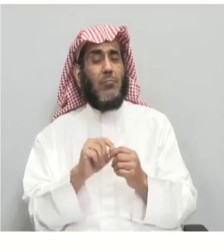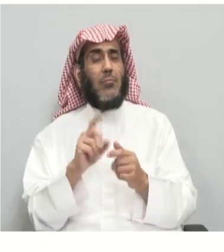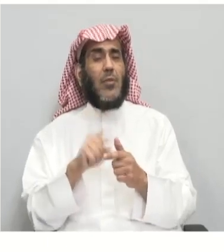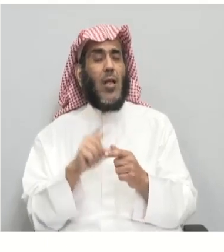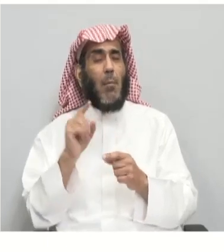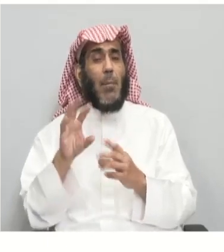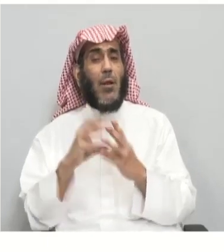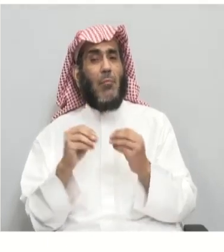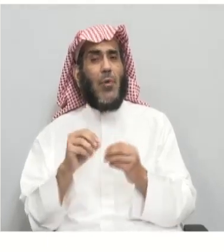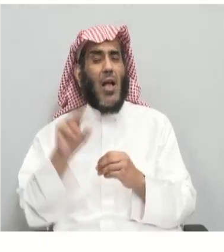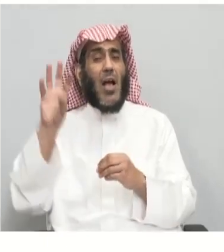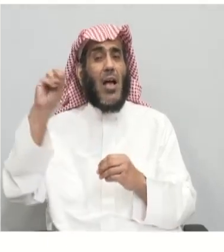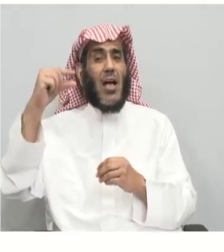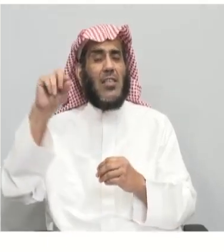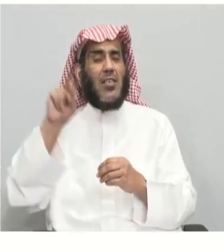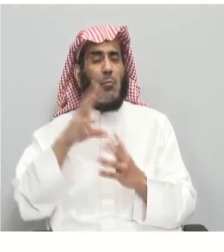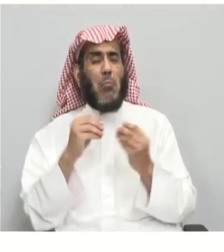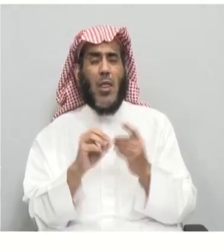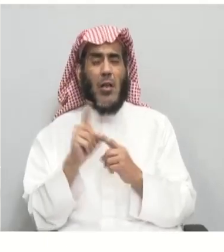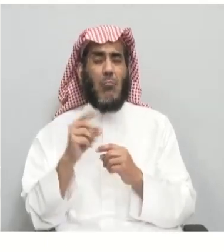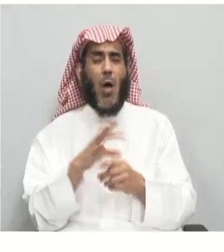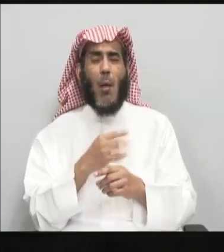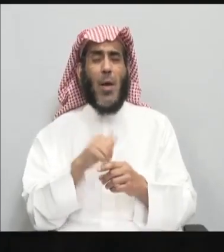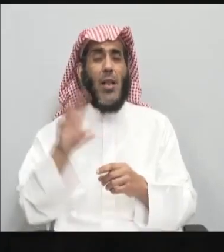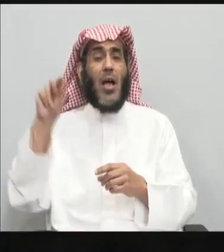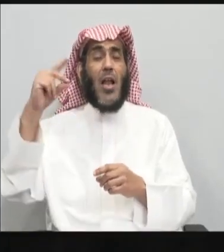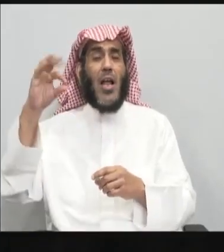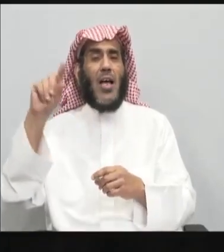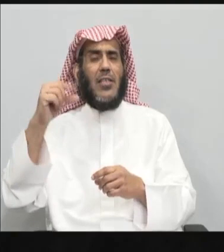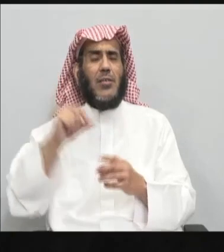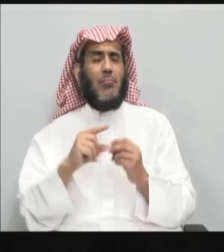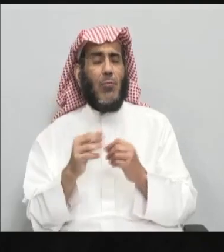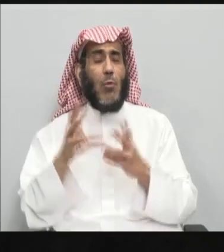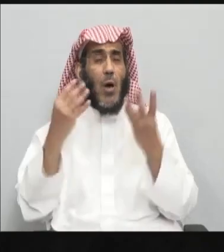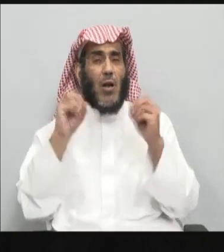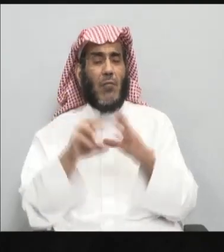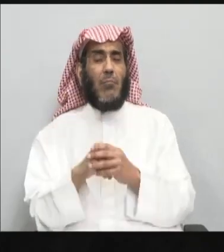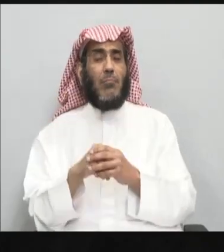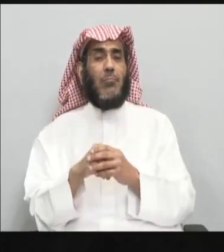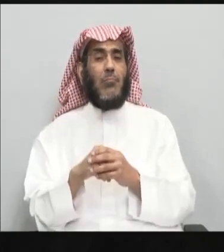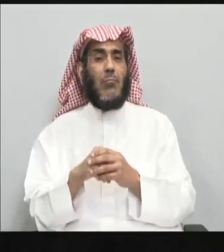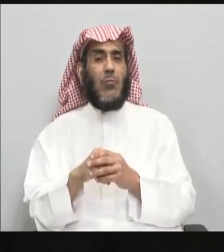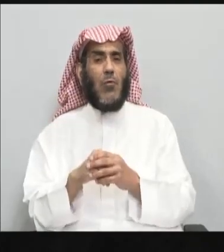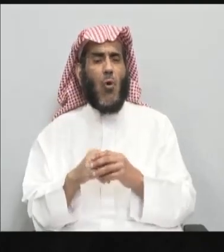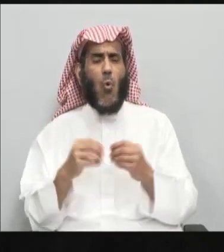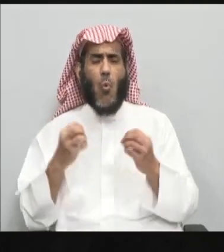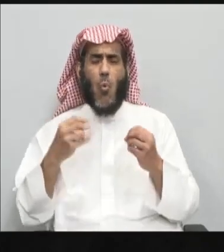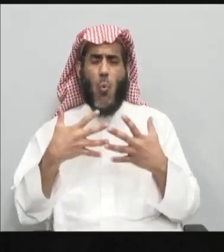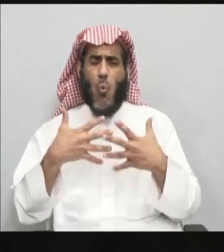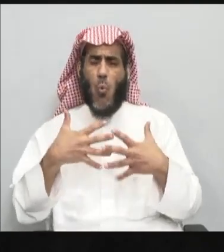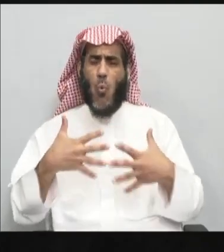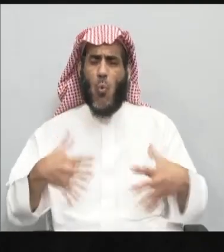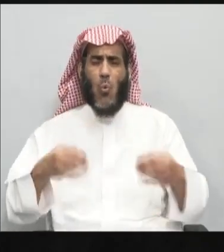تعرفنا على مفهوم الهدر ماذا نقصد بالهدر بارك الله فيكم هو الاسراف